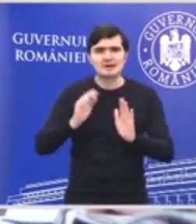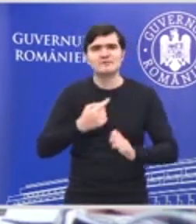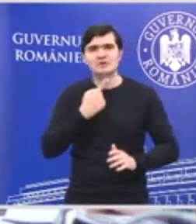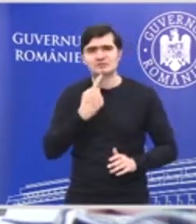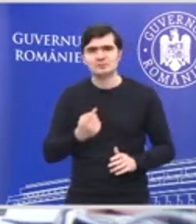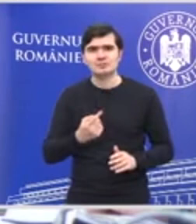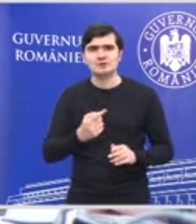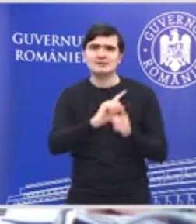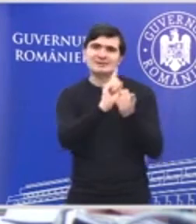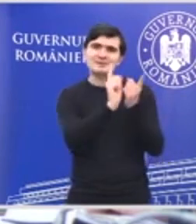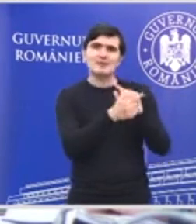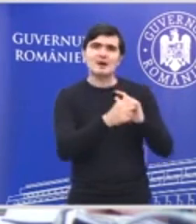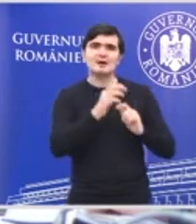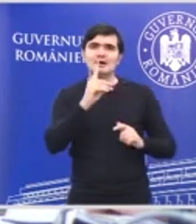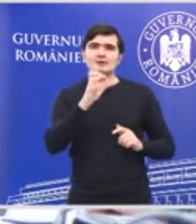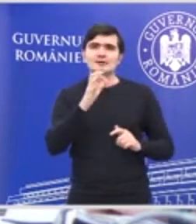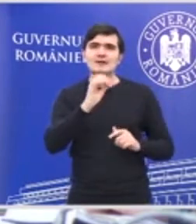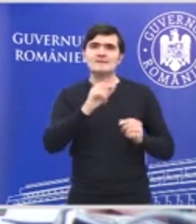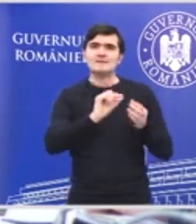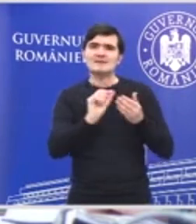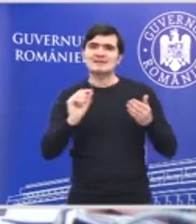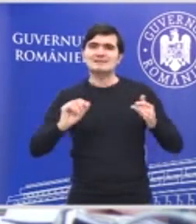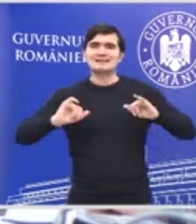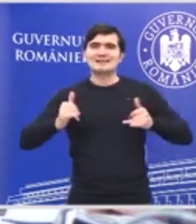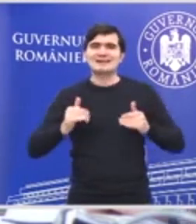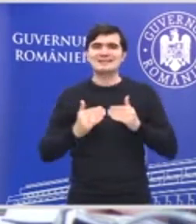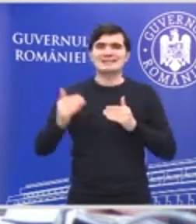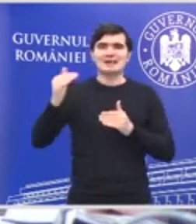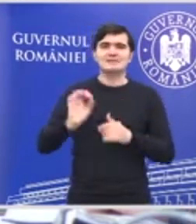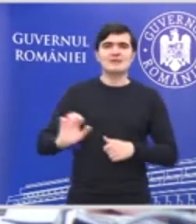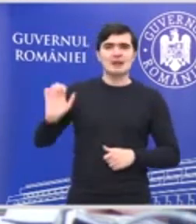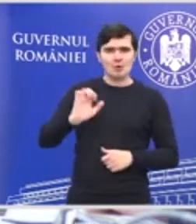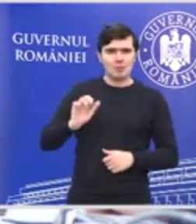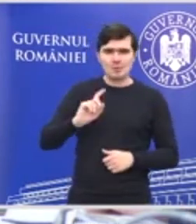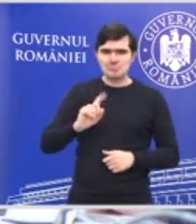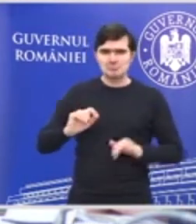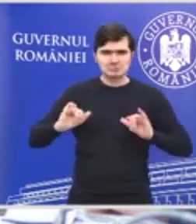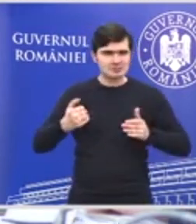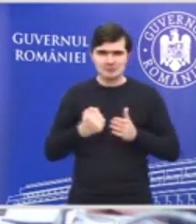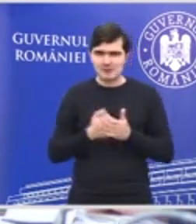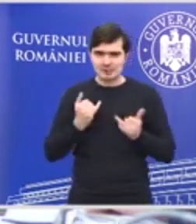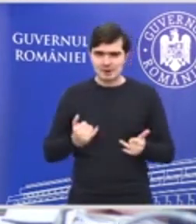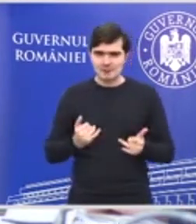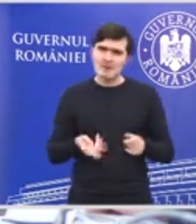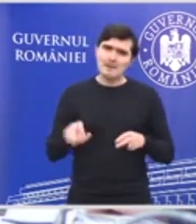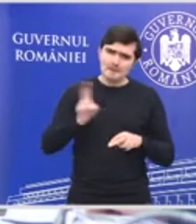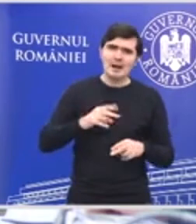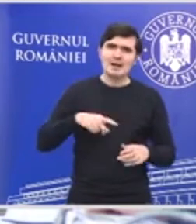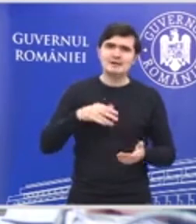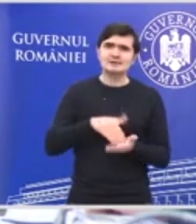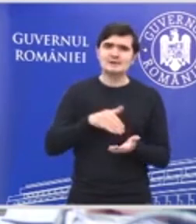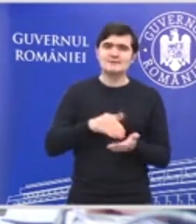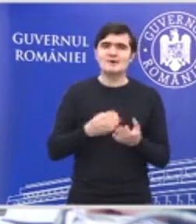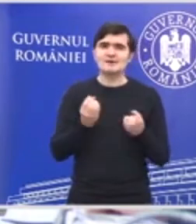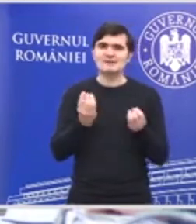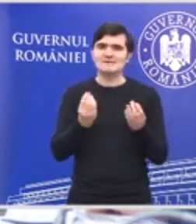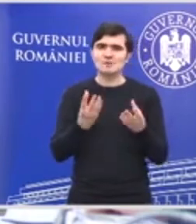Modificarea definiției de caz la nivel european încă nu s-a produs, mai este nevoie de